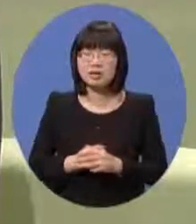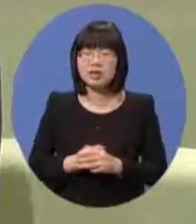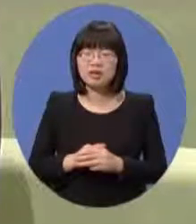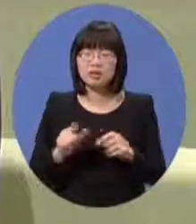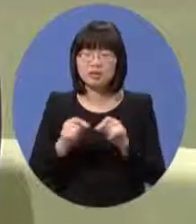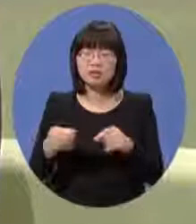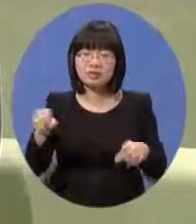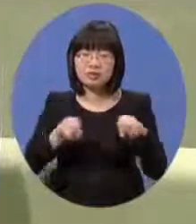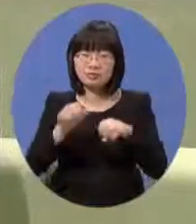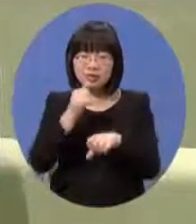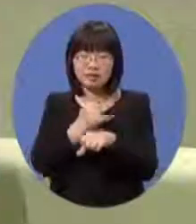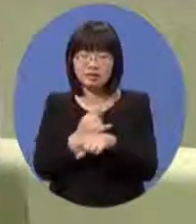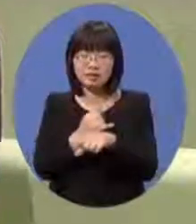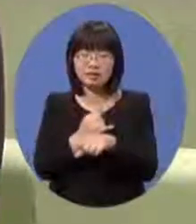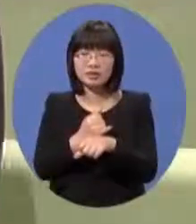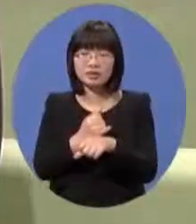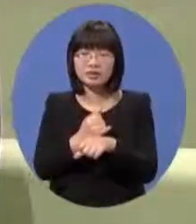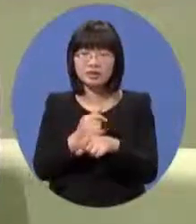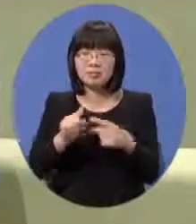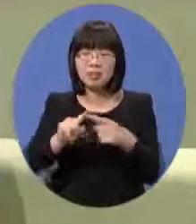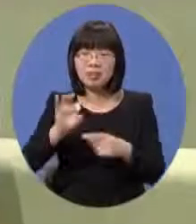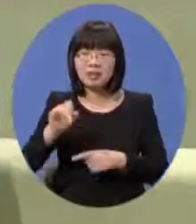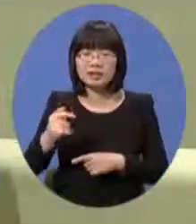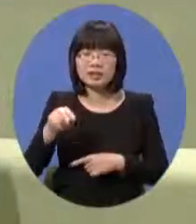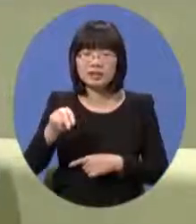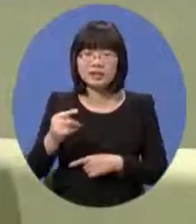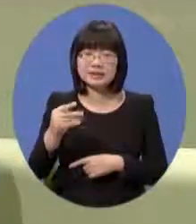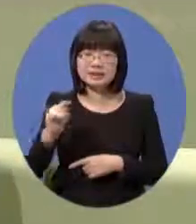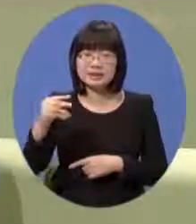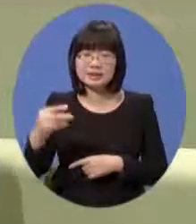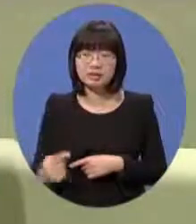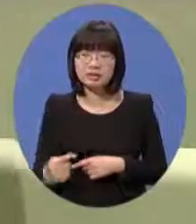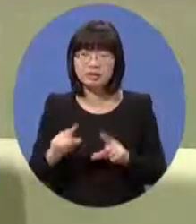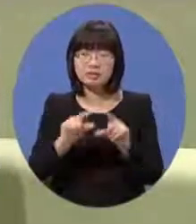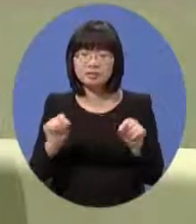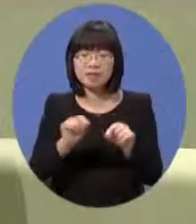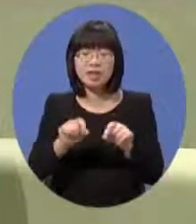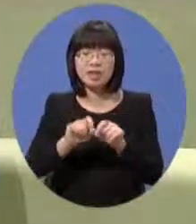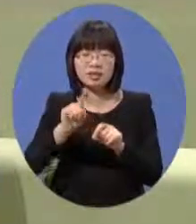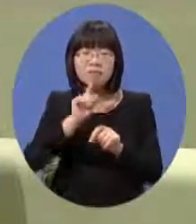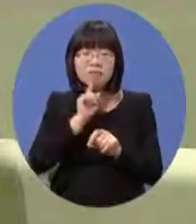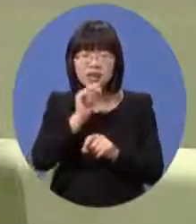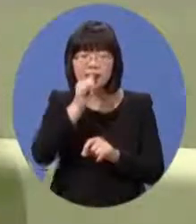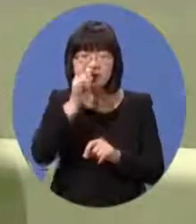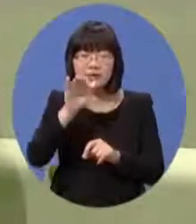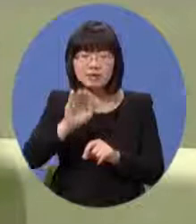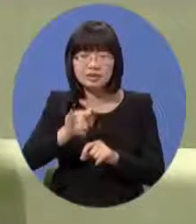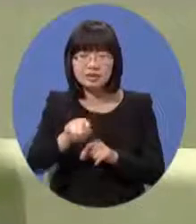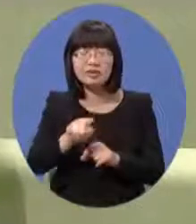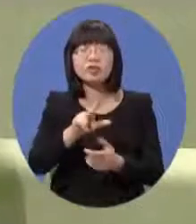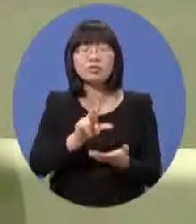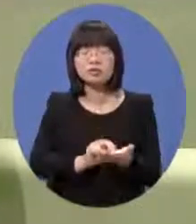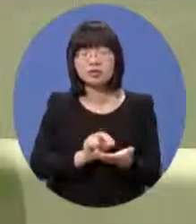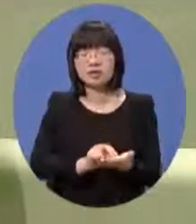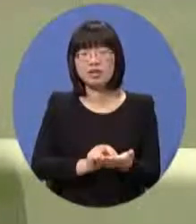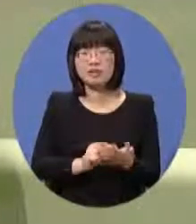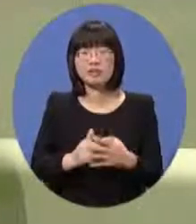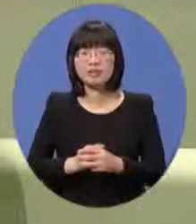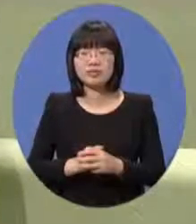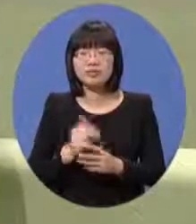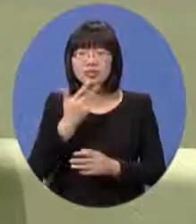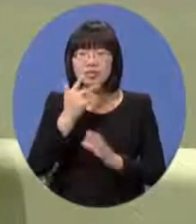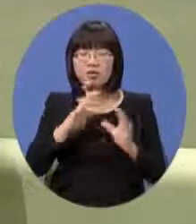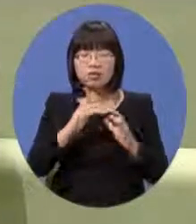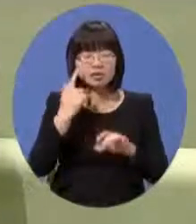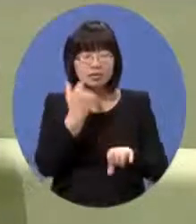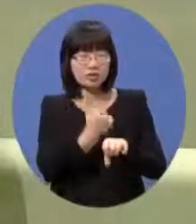첨가물이 들어가 있는 가공식품들, 뭐 인스턴트 식품이라고 흔히 그렇게 얘기를 하는데 네. 이제 그런 식품 첨가물들이 문제입니다. 그래서 영국의